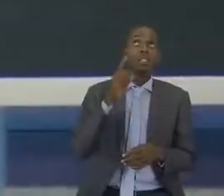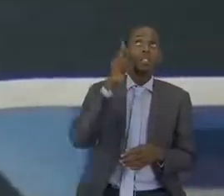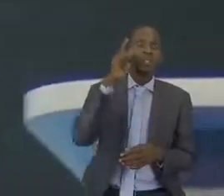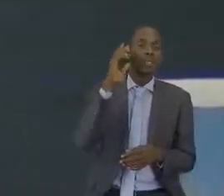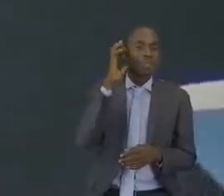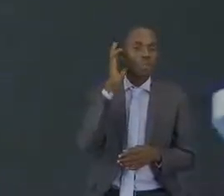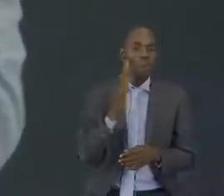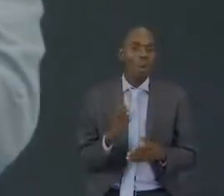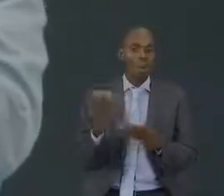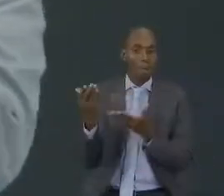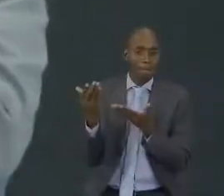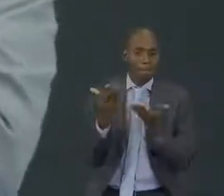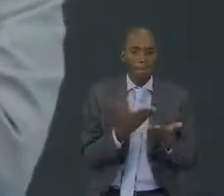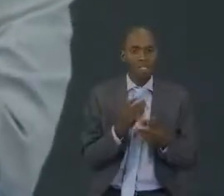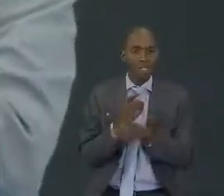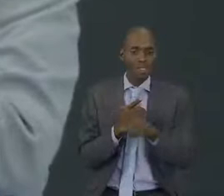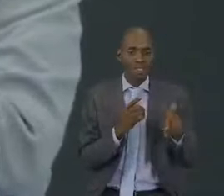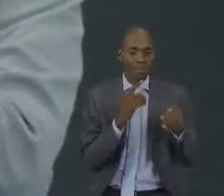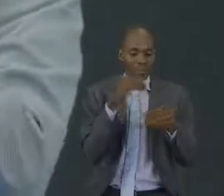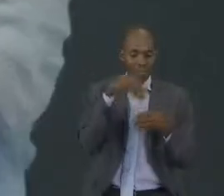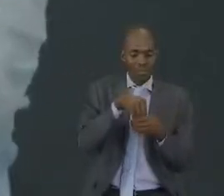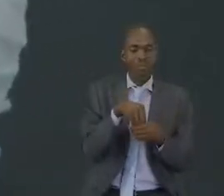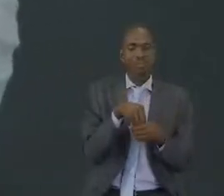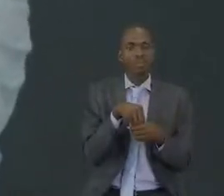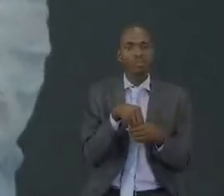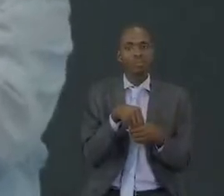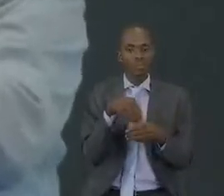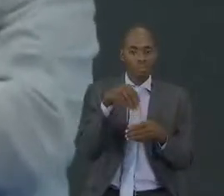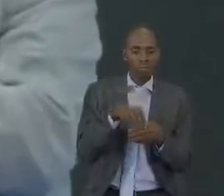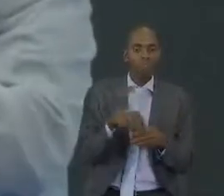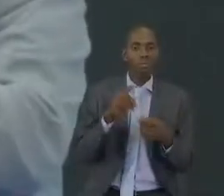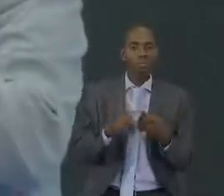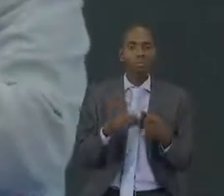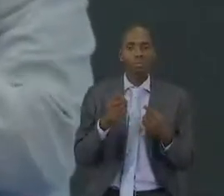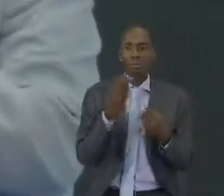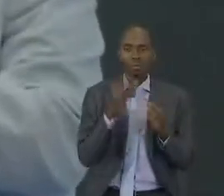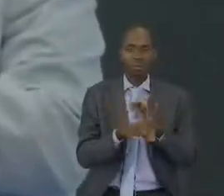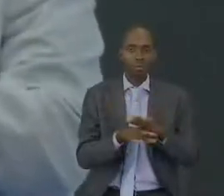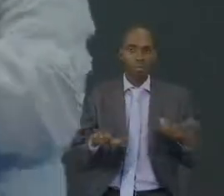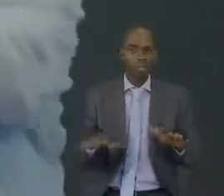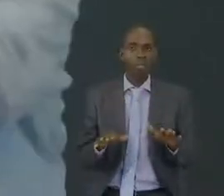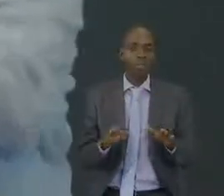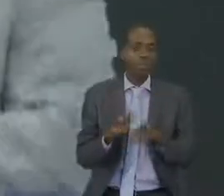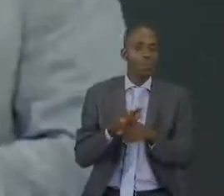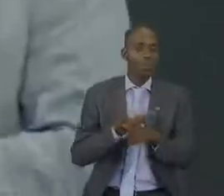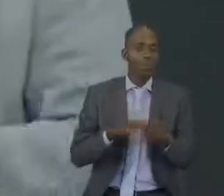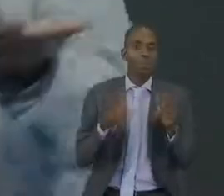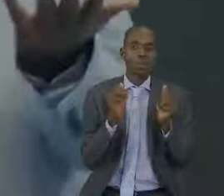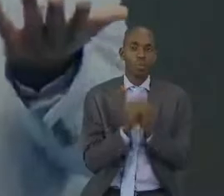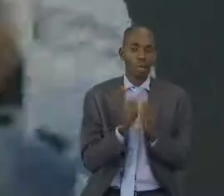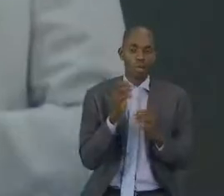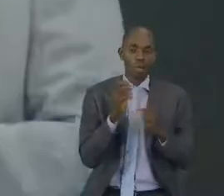il les fera dans un pays où coule le lait et le